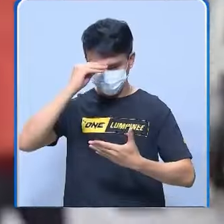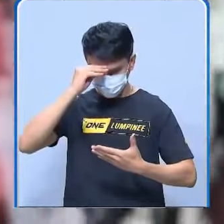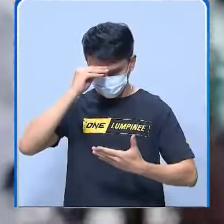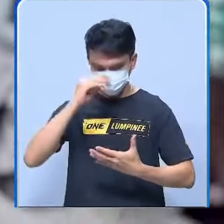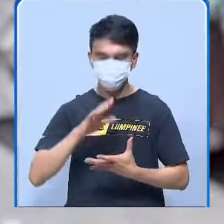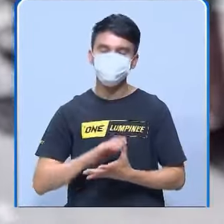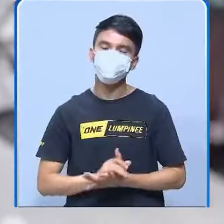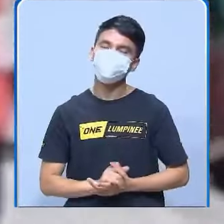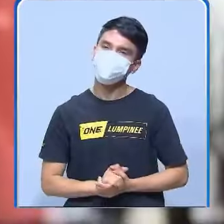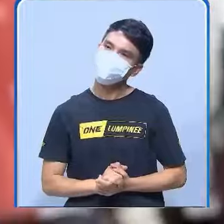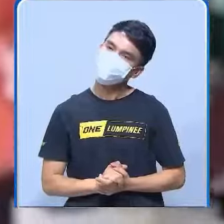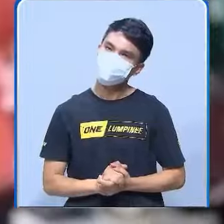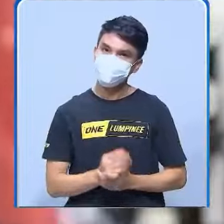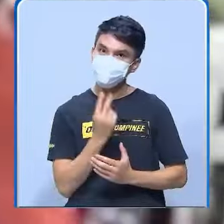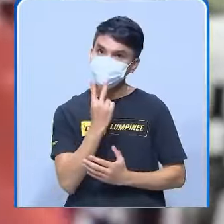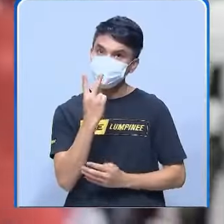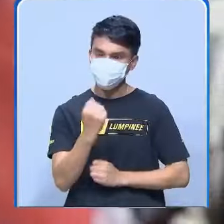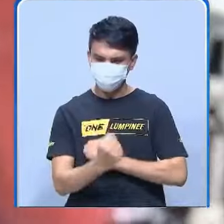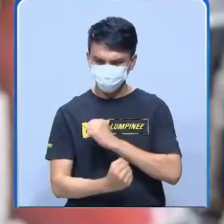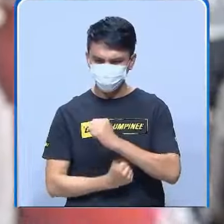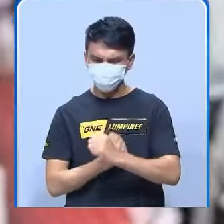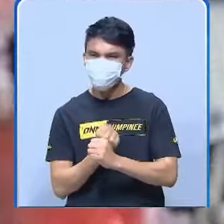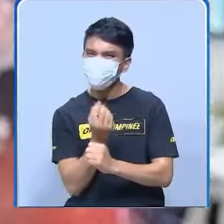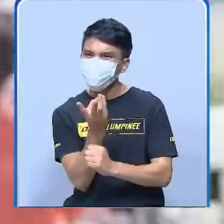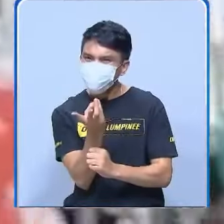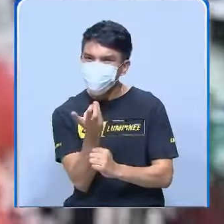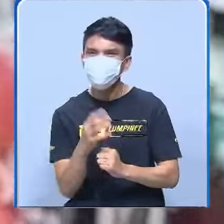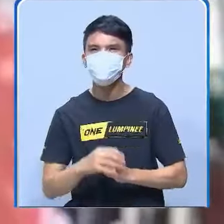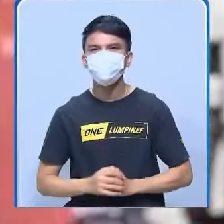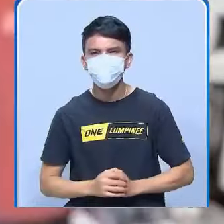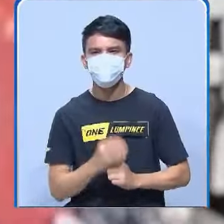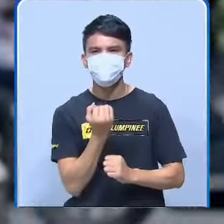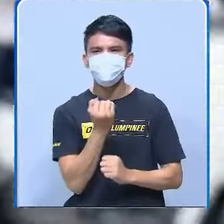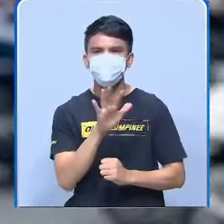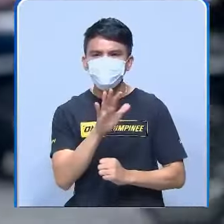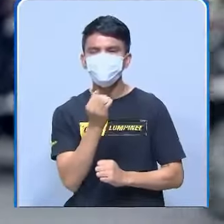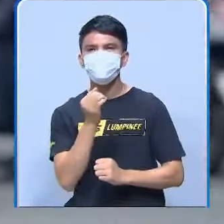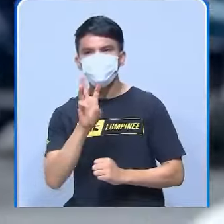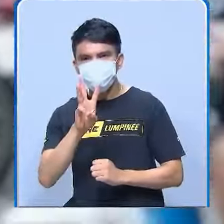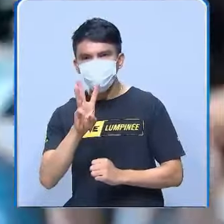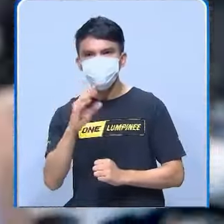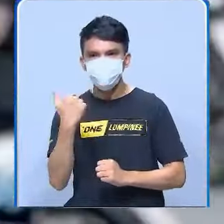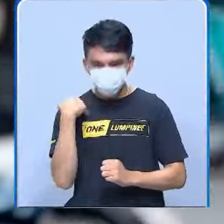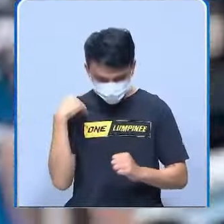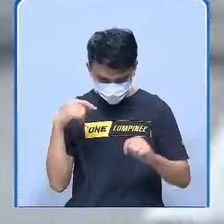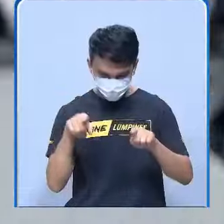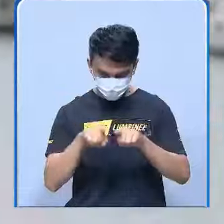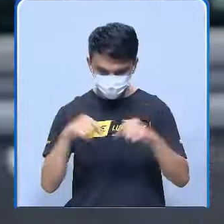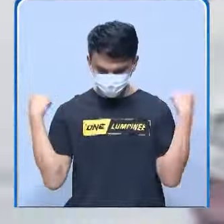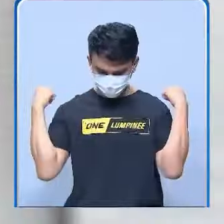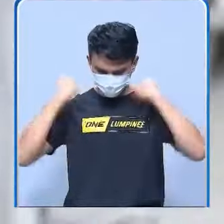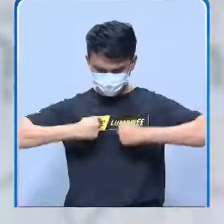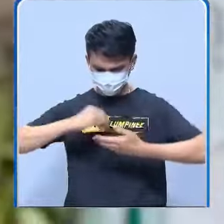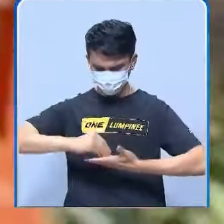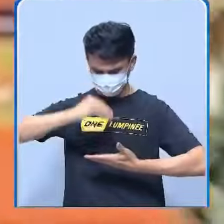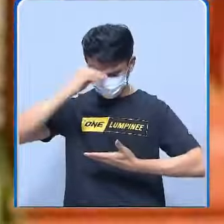ก่อเหตุซ้ำแล้วถ้าดูอายุแล้วเนี่ยอายุยังน้อยกันอยู่เลยนะคะ 15บ้าง 16บ้างบางคนมาก่อเห็ดใส่ชุดนักเรียนมาอยู่